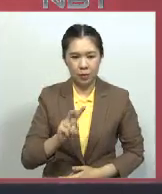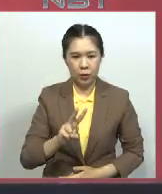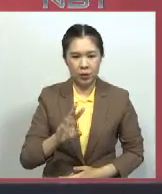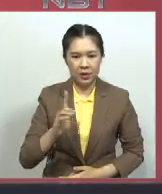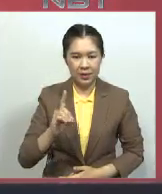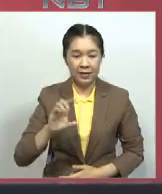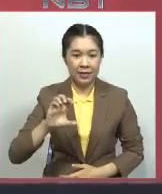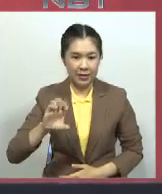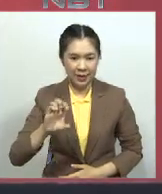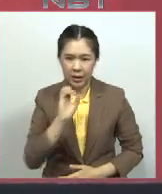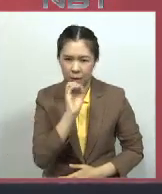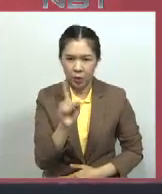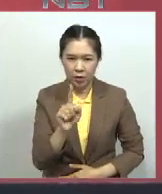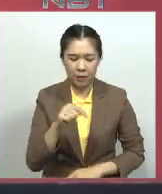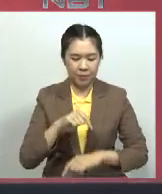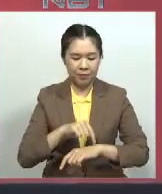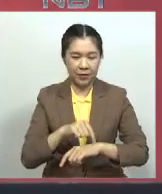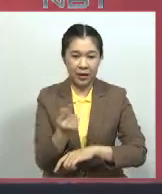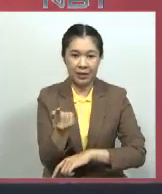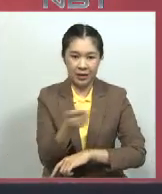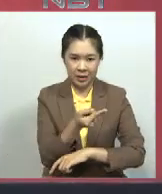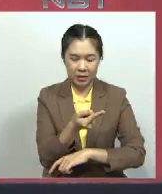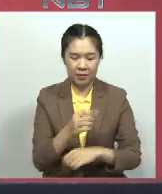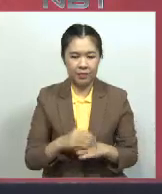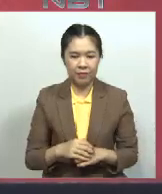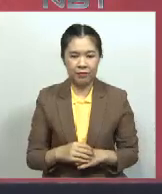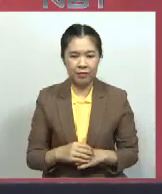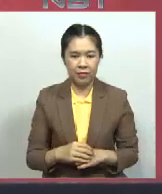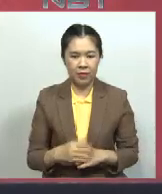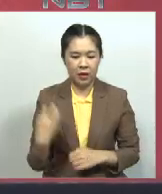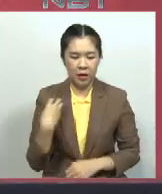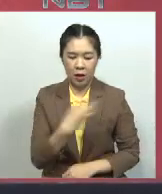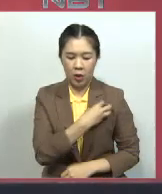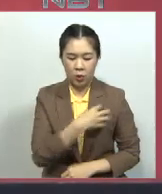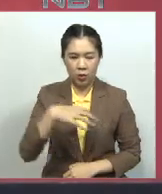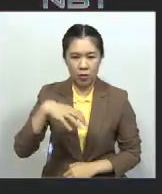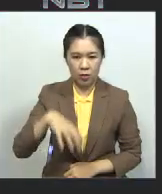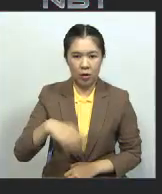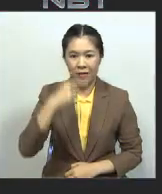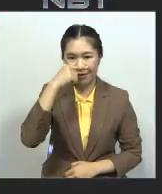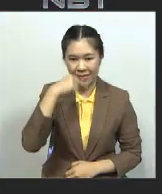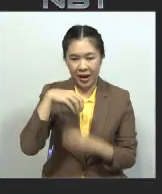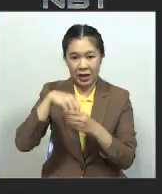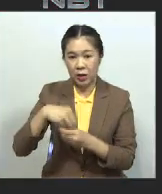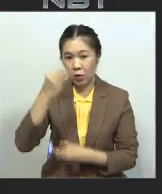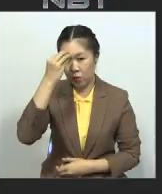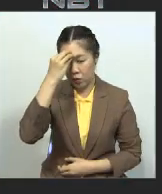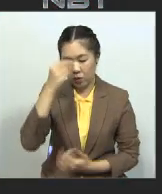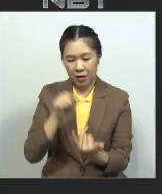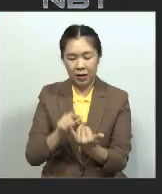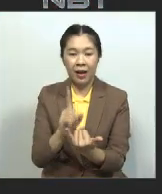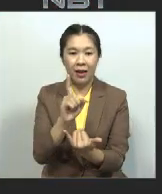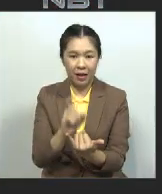งการต่างประเทศบอกว่าเมื่อเวลา1นาฬิกาสถานทูตไทยในกรุงโตเกียวได้รับทราบว่าเด็กเสียชีวิตแล้วขณะนี้สถ